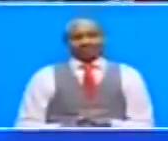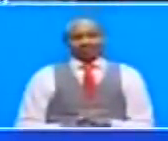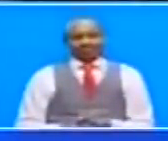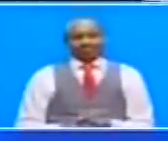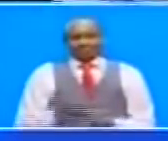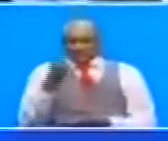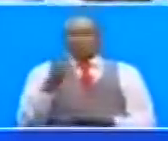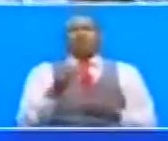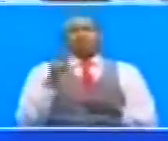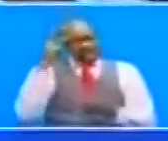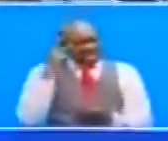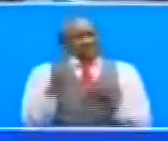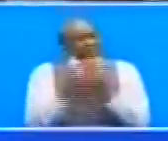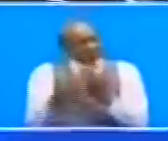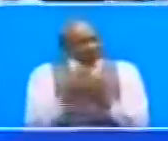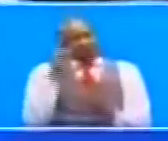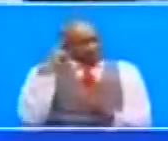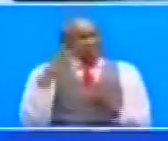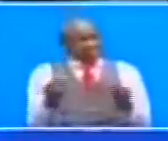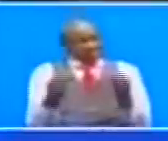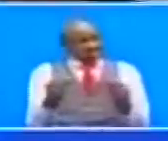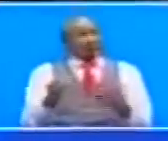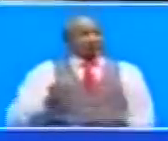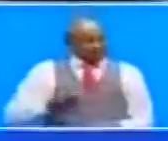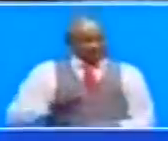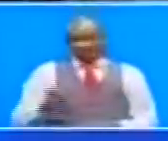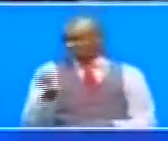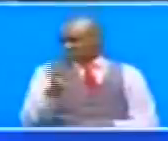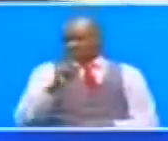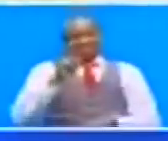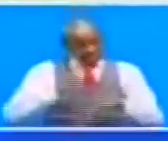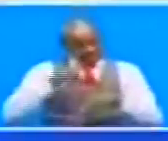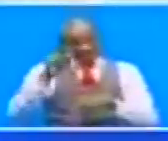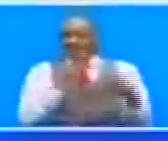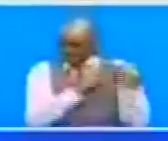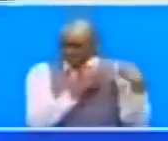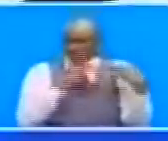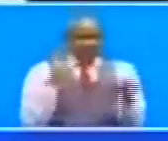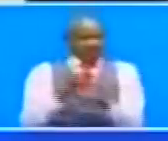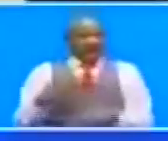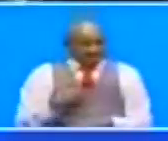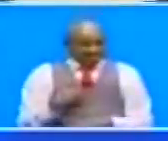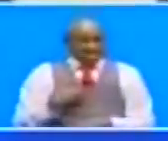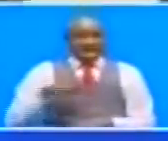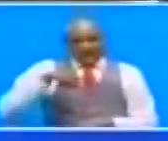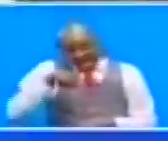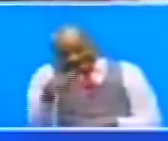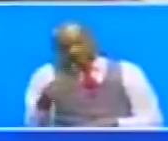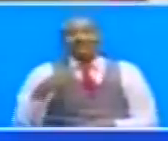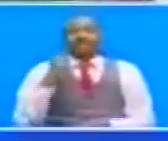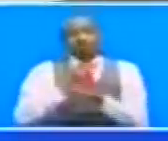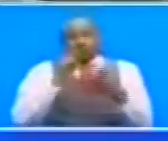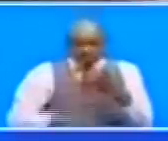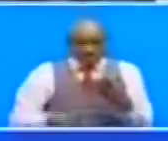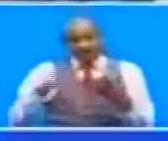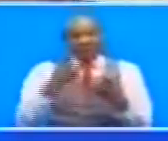Swala la ulezi si jambo rahisi, hasa kwa kina dada. Baadhi hujipata na majukumu chungu nzima, huku wengine wakilazimika